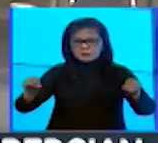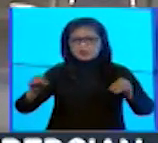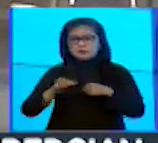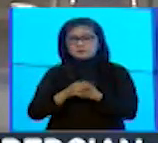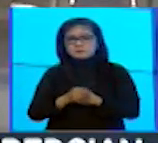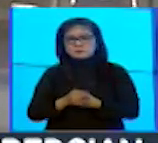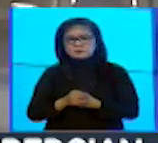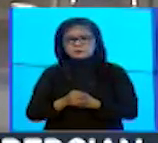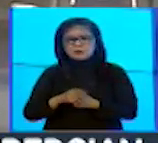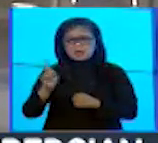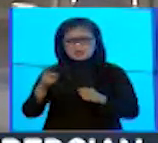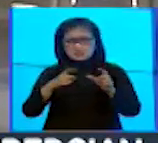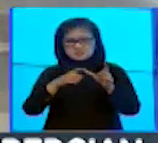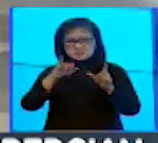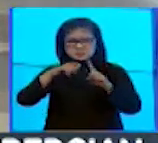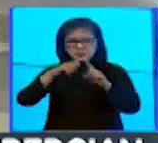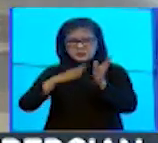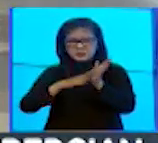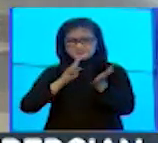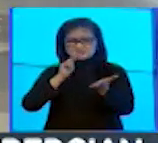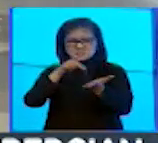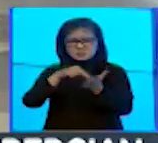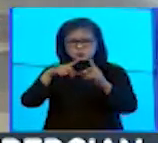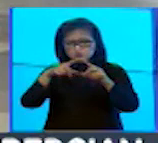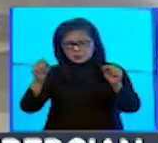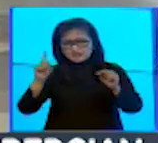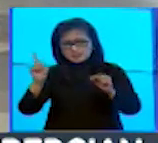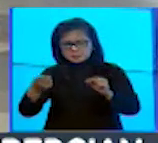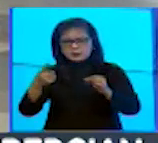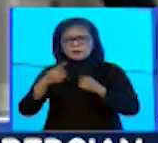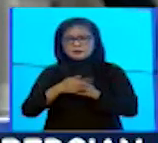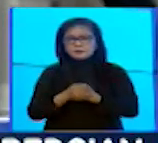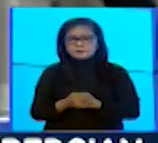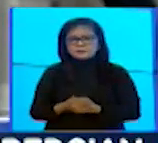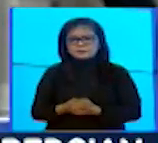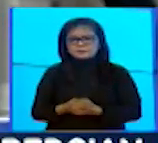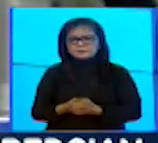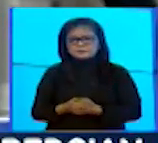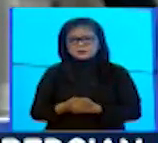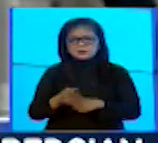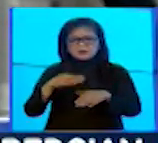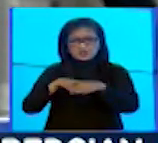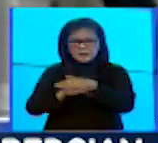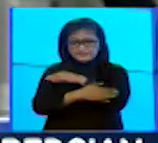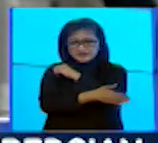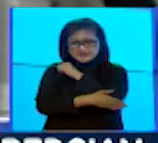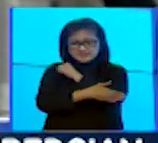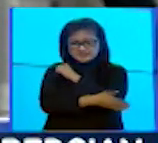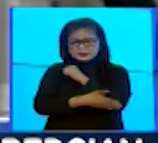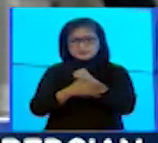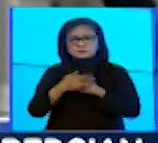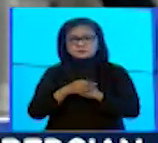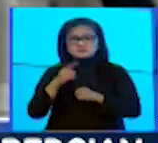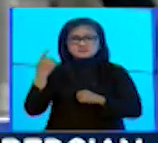izin dari kelurahan. Dan juga untuk perjalanan domestik sendiri dibutuhkan untuk para calon penumpang mengisi